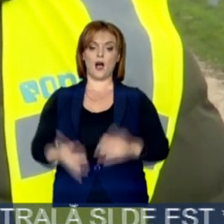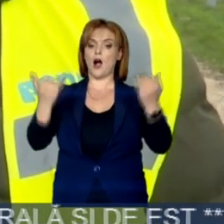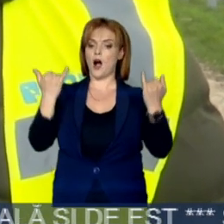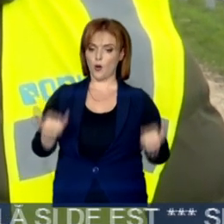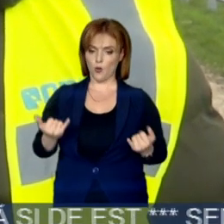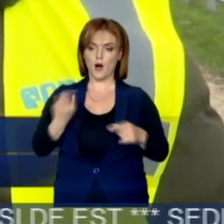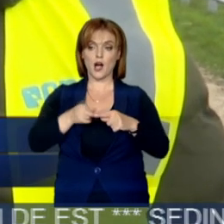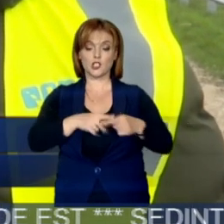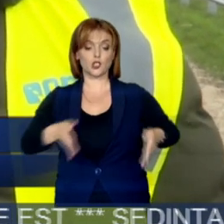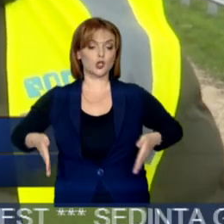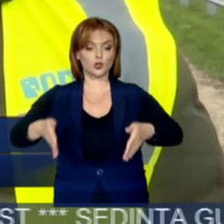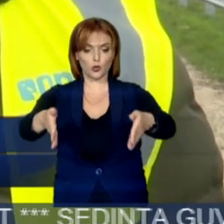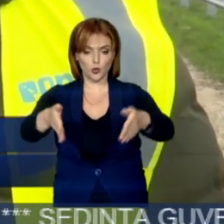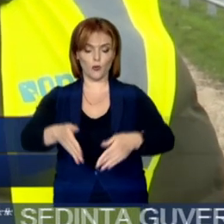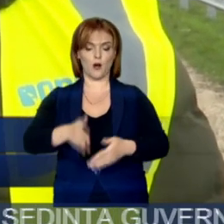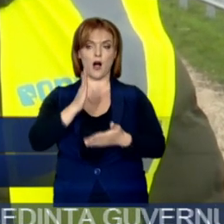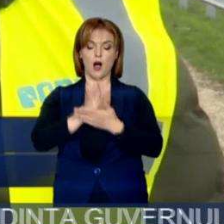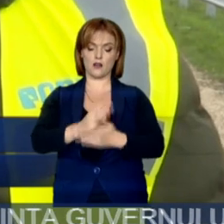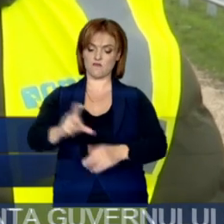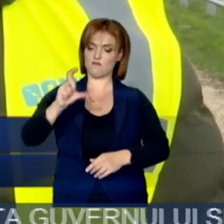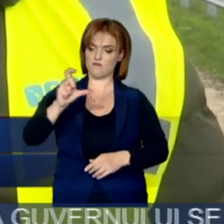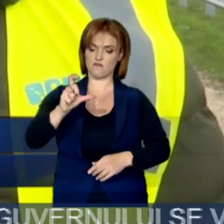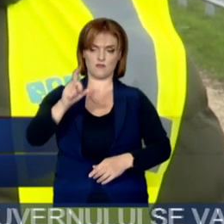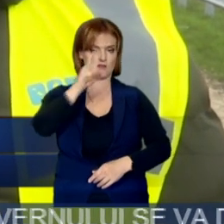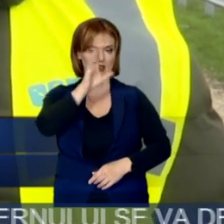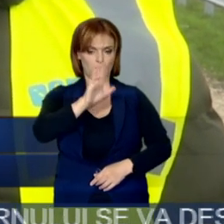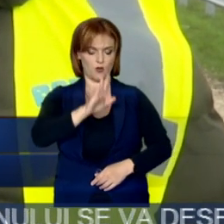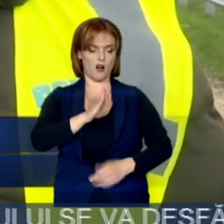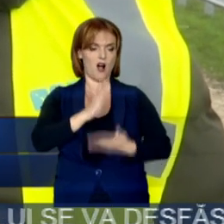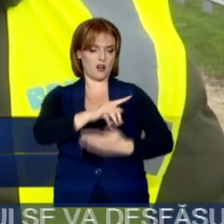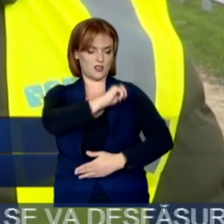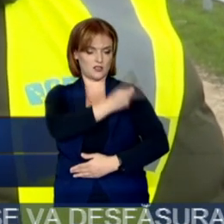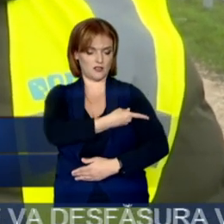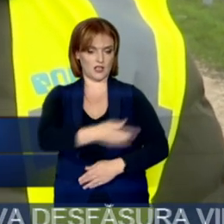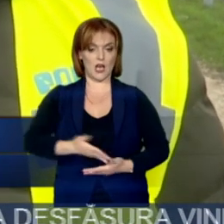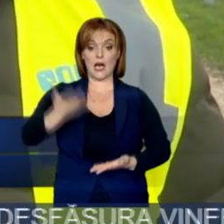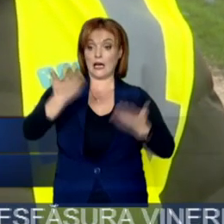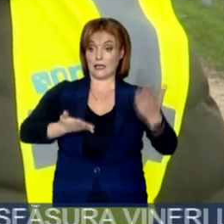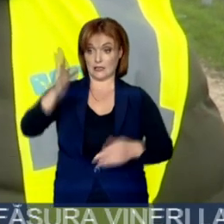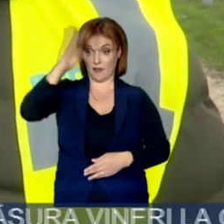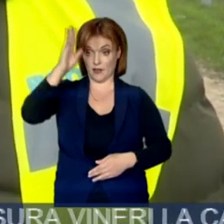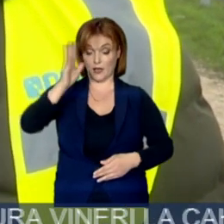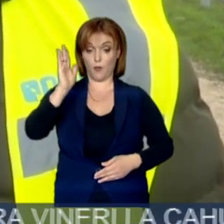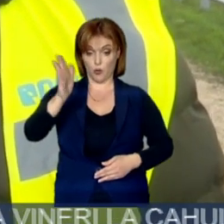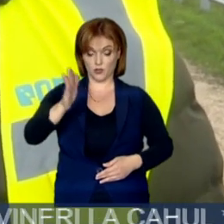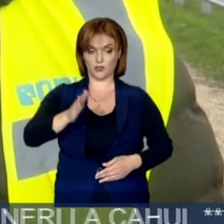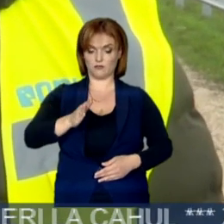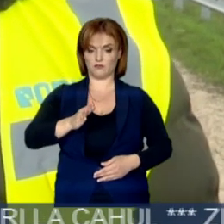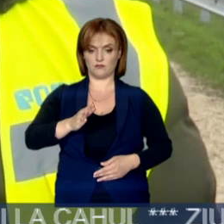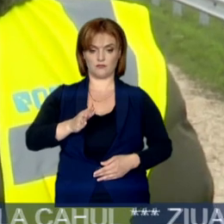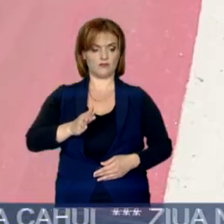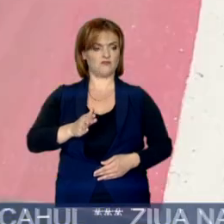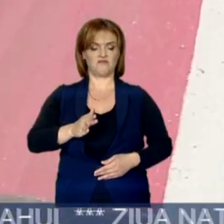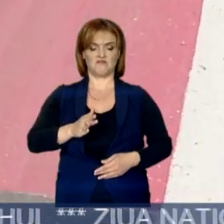Acum acest drum are o fundație solidă, drenajul e foarte bun. Dacă apa rămâne pe suprafața drumului, nu e bine. Nu avem